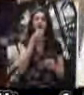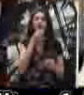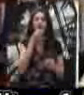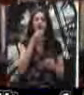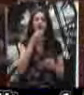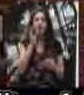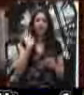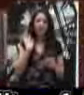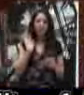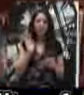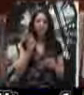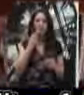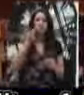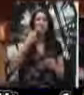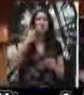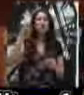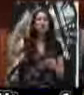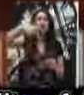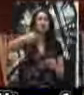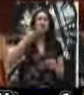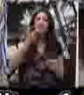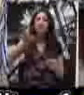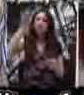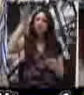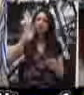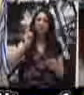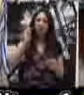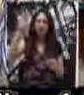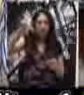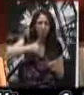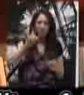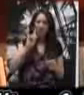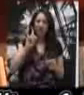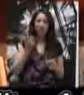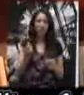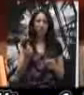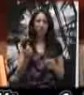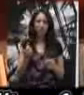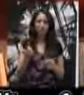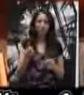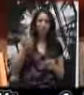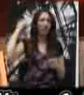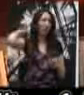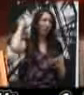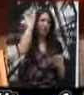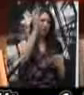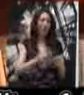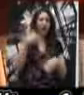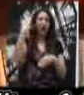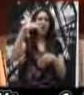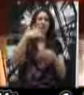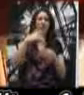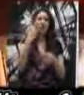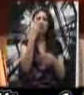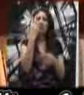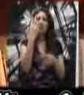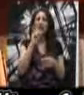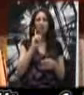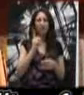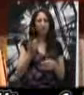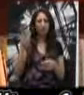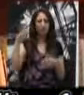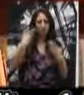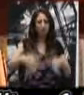يعني، بيجي قليل كده نوبا لما بيجي، لانه عنده 65 سنه يعني برضو حالته ما تسمحش. وعنده العمود الفقري عامل فيه عمليتين وكده.